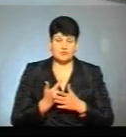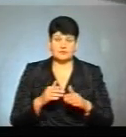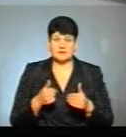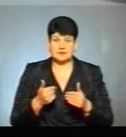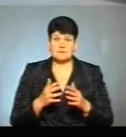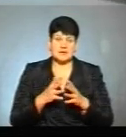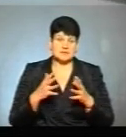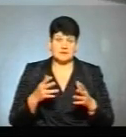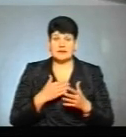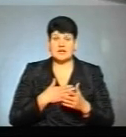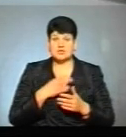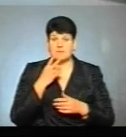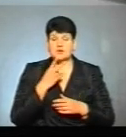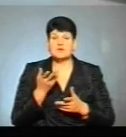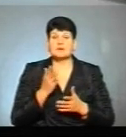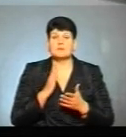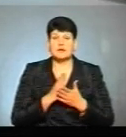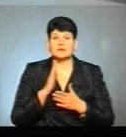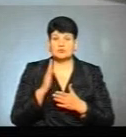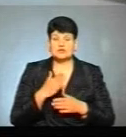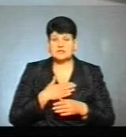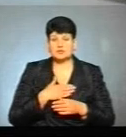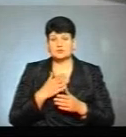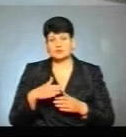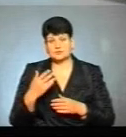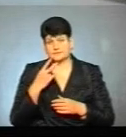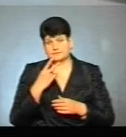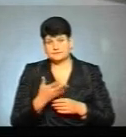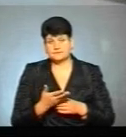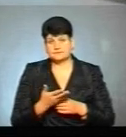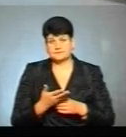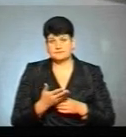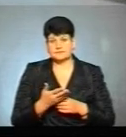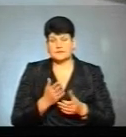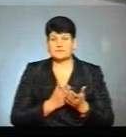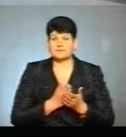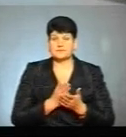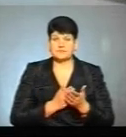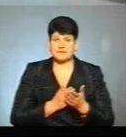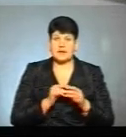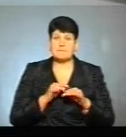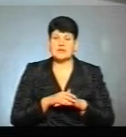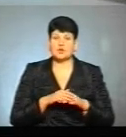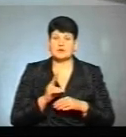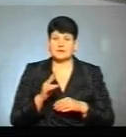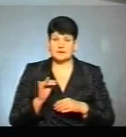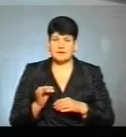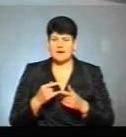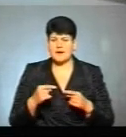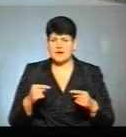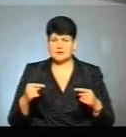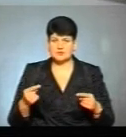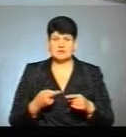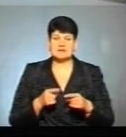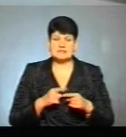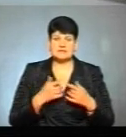максимальну планку, наше бачення, як би воно мало бути з нашої точки зору чиновника і методики. А решту це